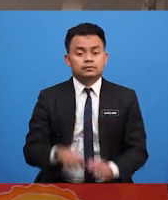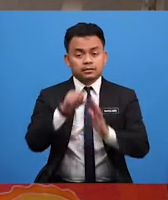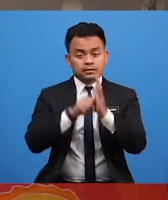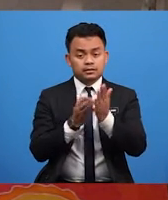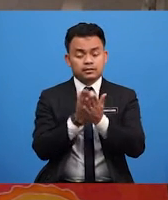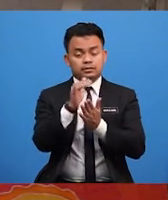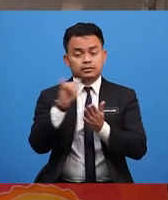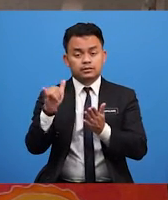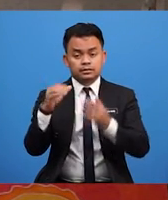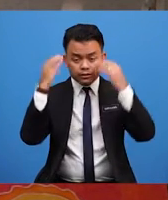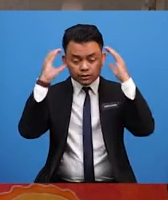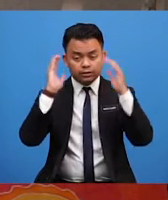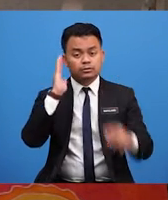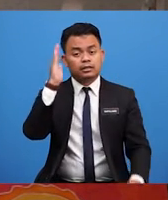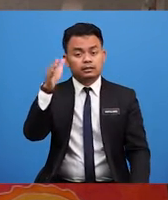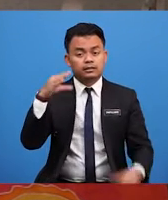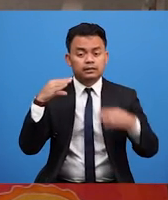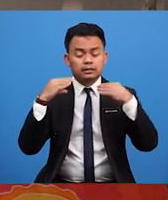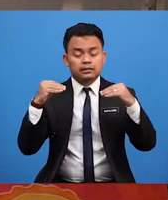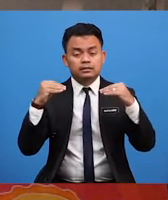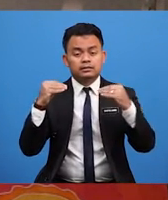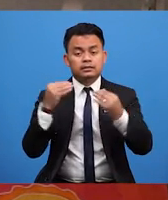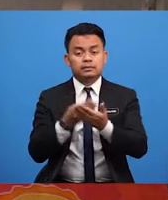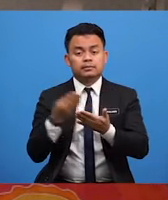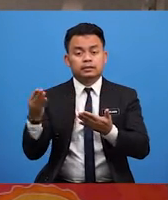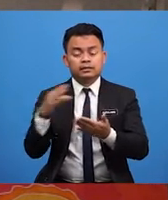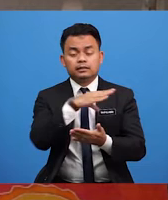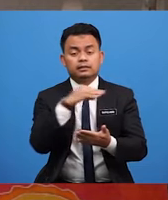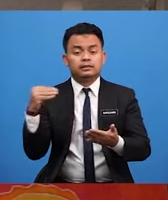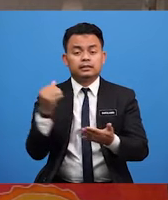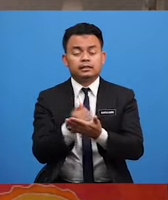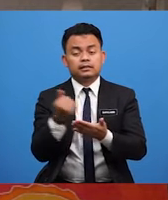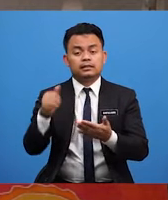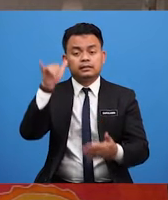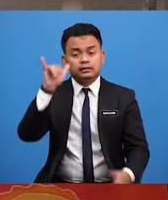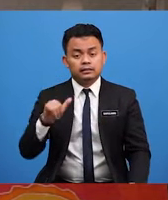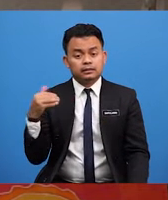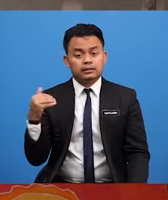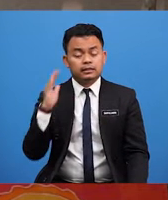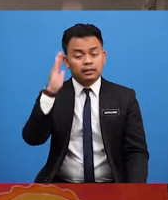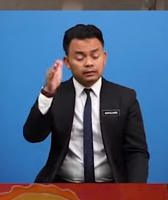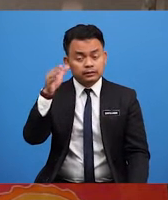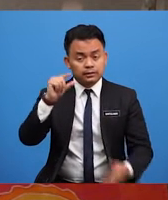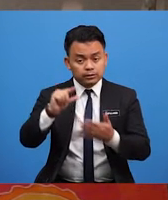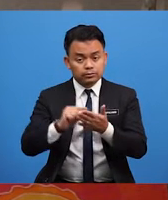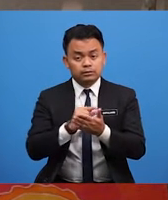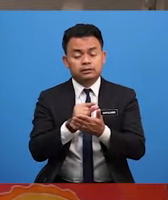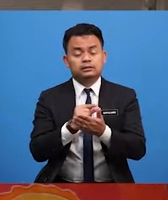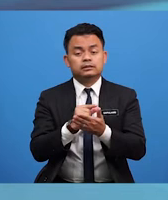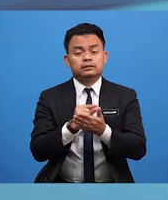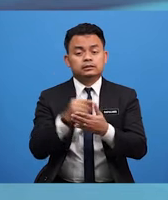Seterusnya, cikgu akan terangkan pula tentang bahan dan peralatan yang akan digunakan dalam proses menerap